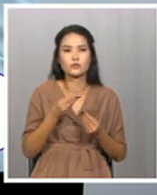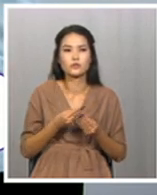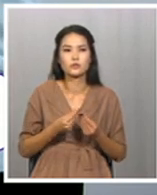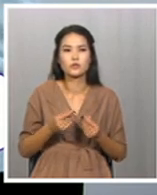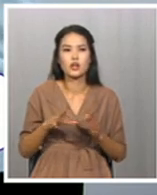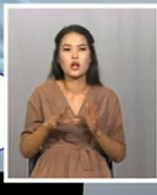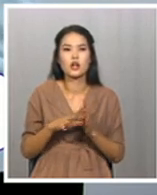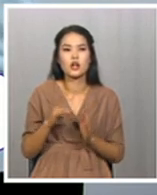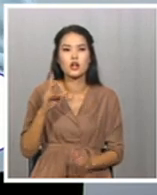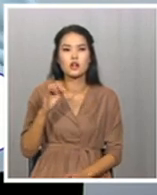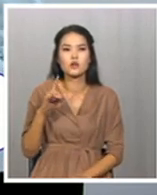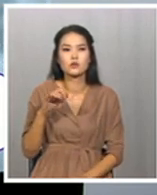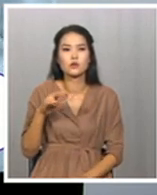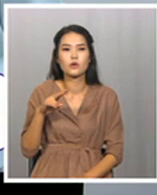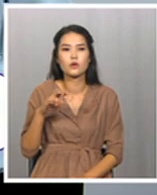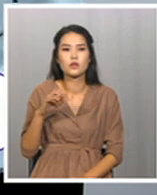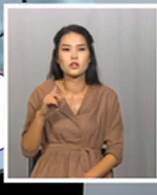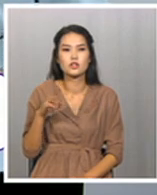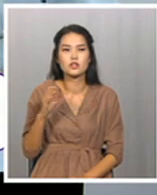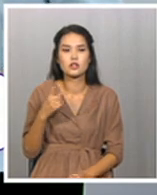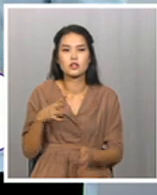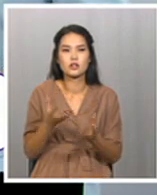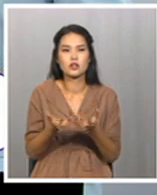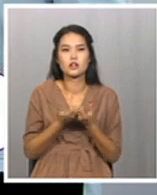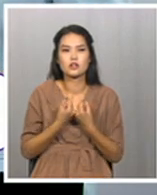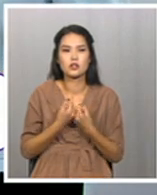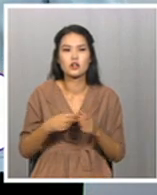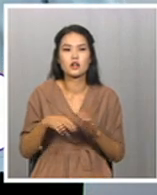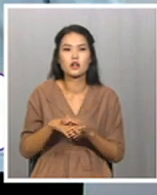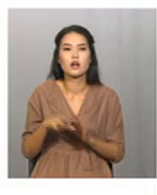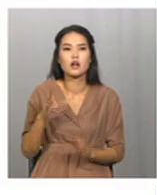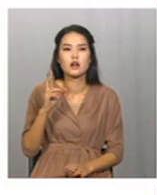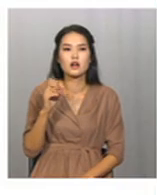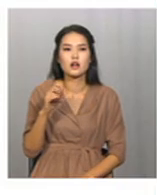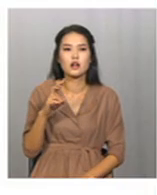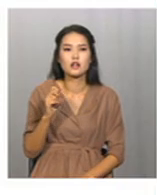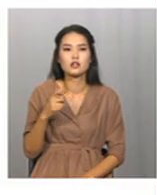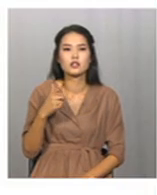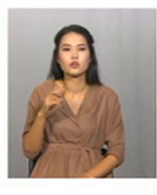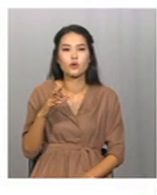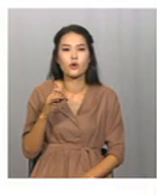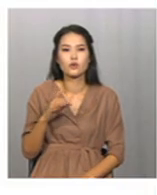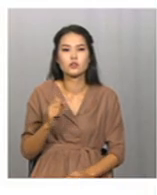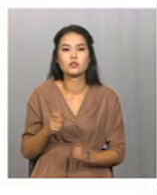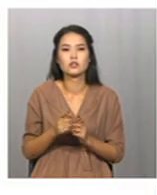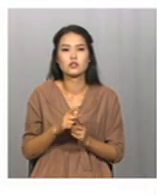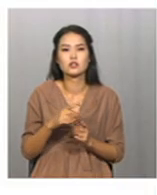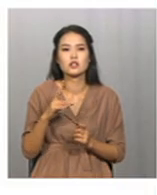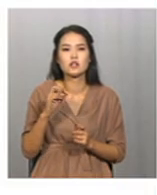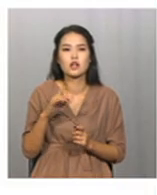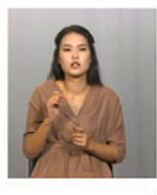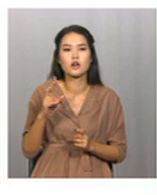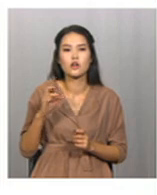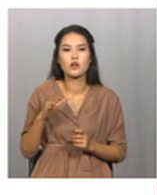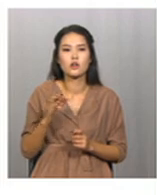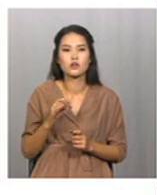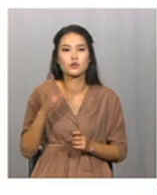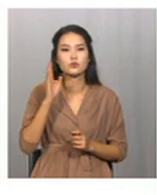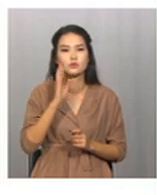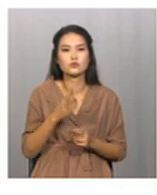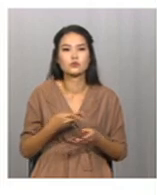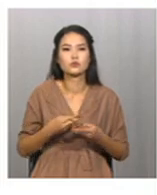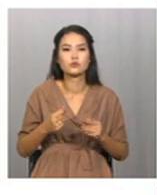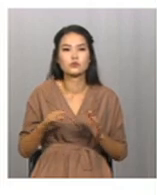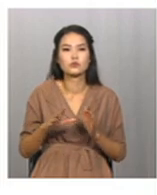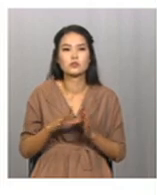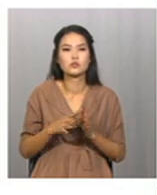кезде калийдің гидроксиді алынады. Ал натрий гидроксидін сәйкесінше натрий хлоридінің сулы ерітіндісін